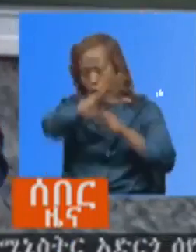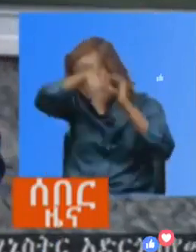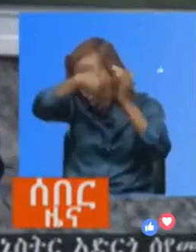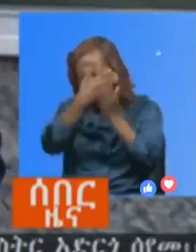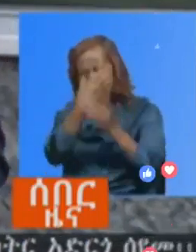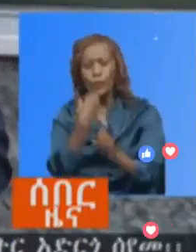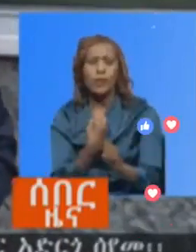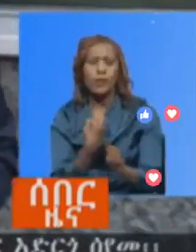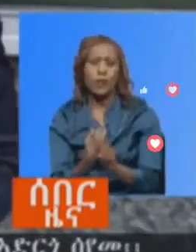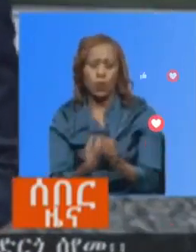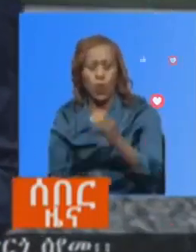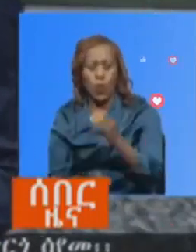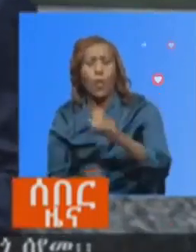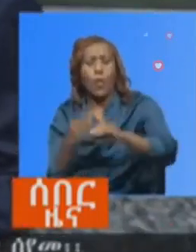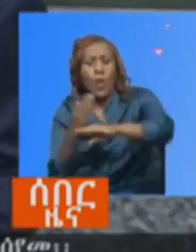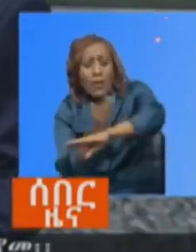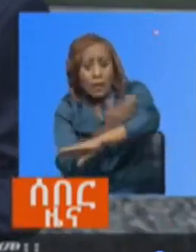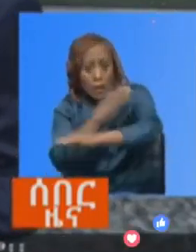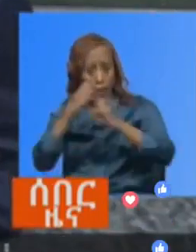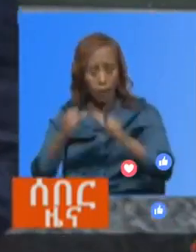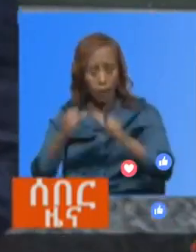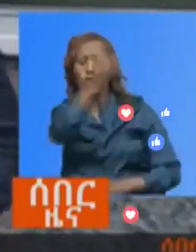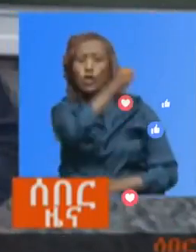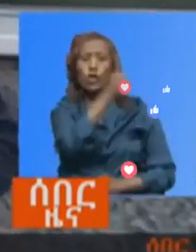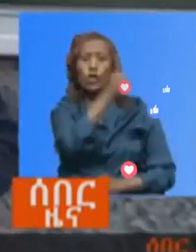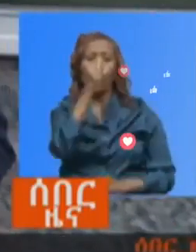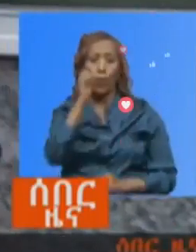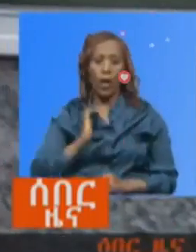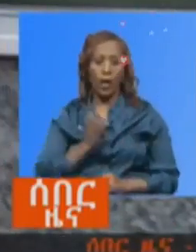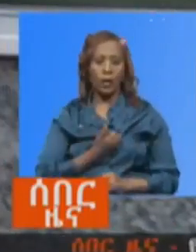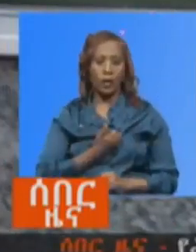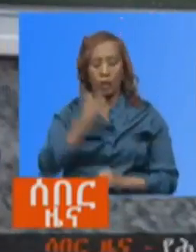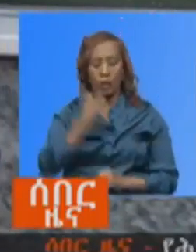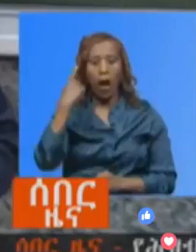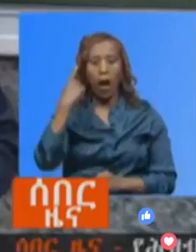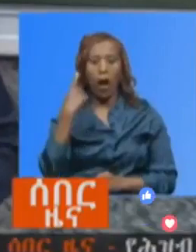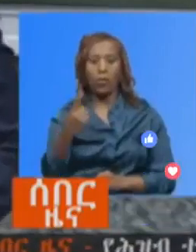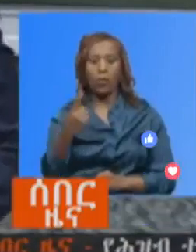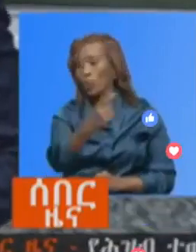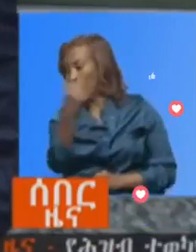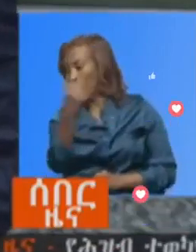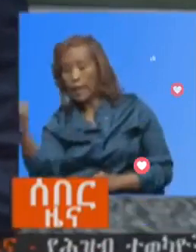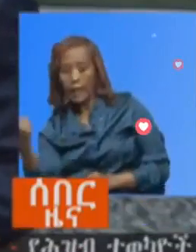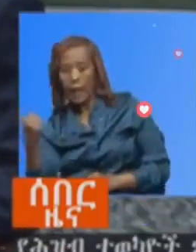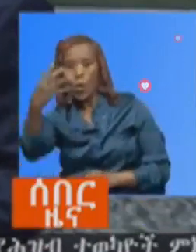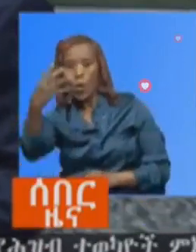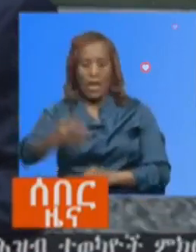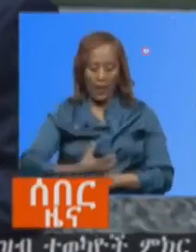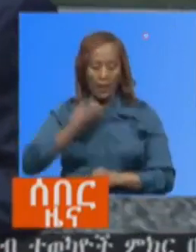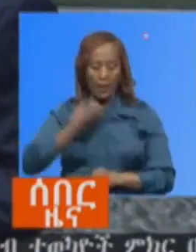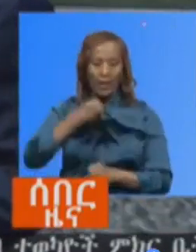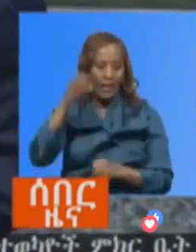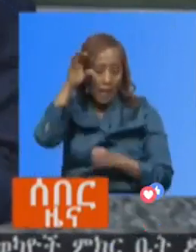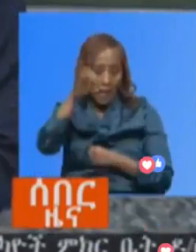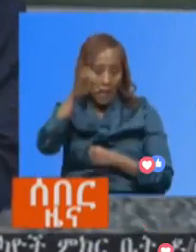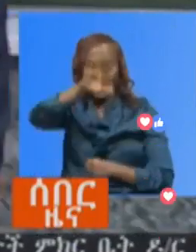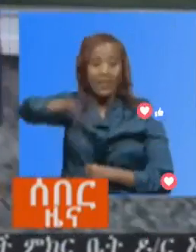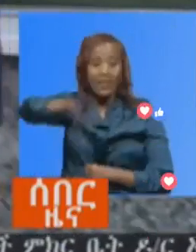ሰርቶ መበልጸግ በሚችልበት ኢትዮጵያችን አንዱ የሌላውን ለመንጠቅ የሚያስገድድ